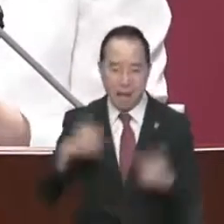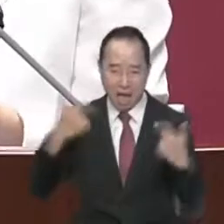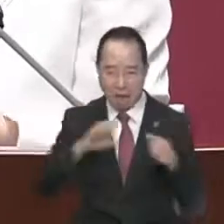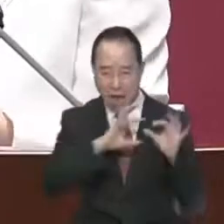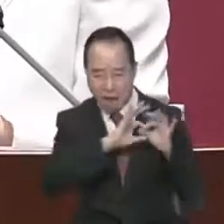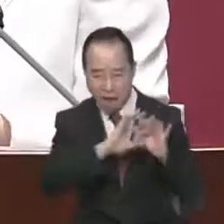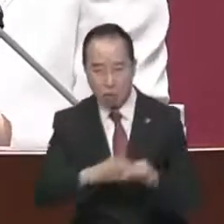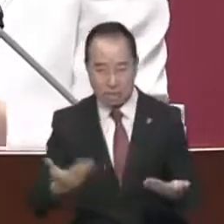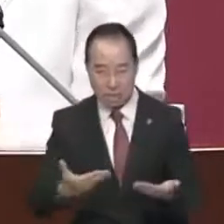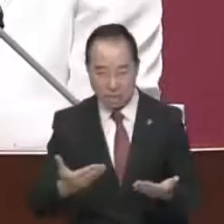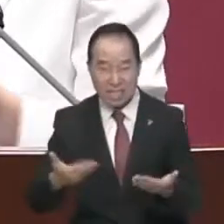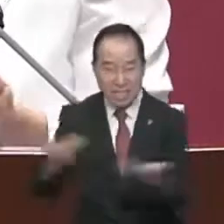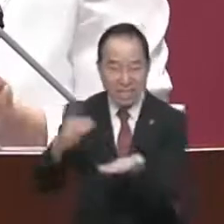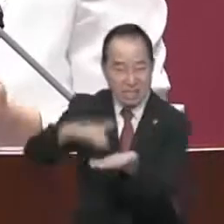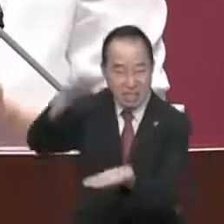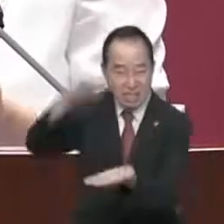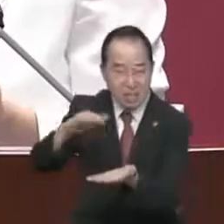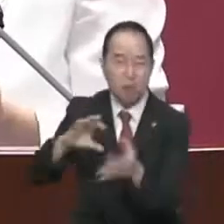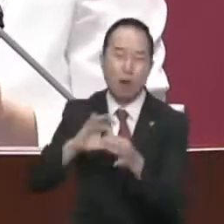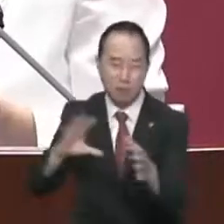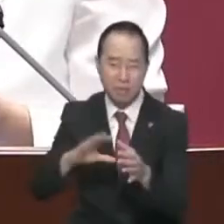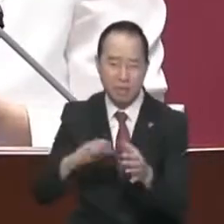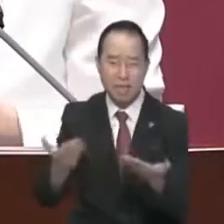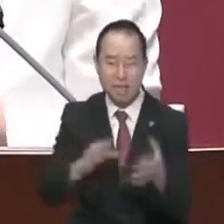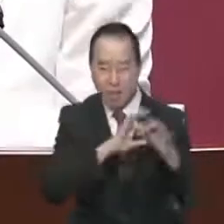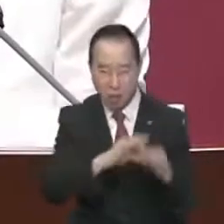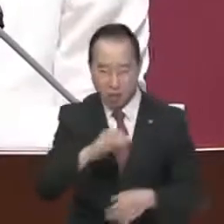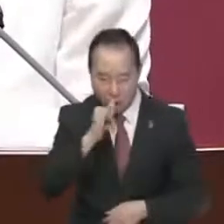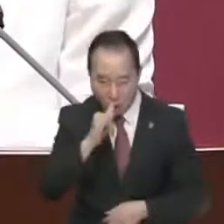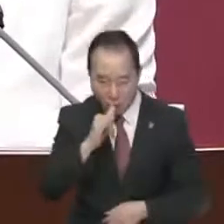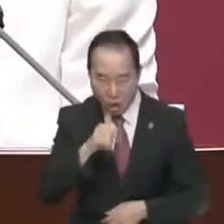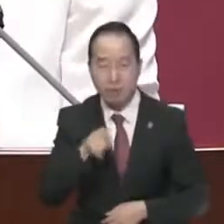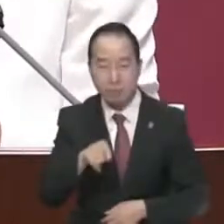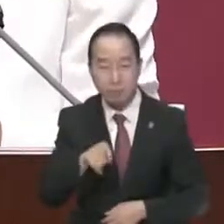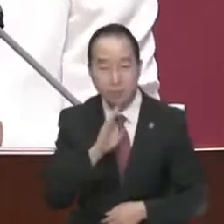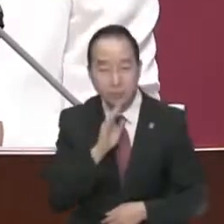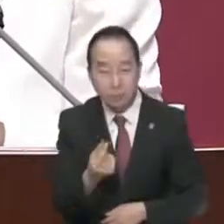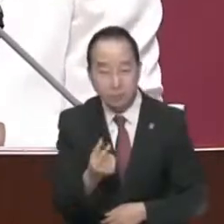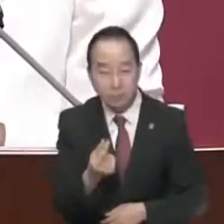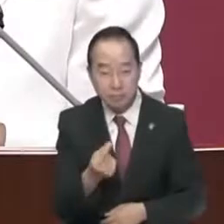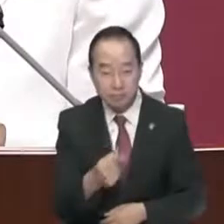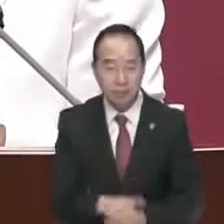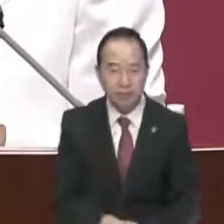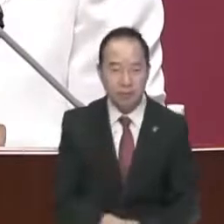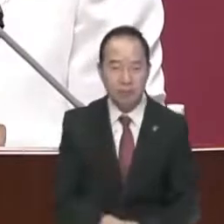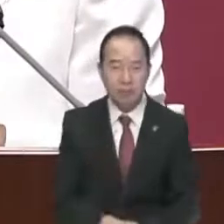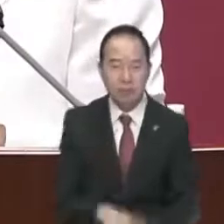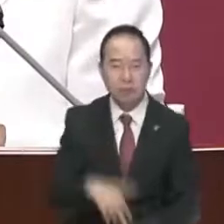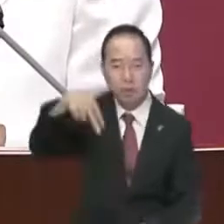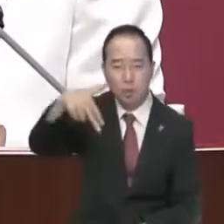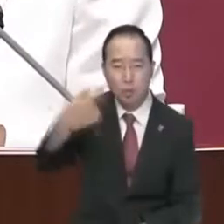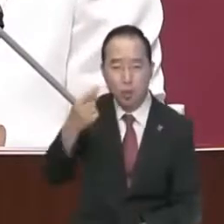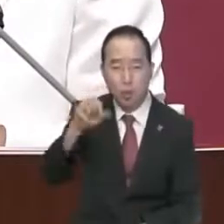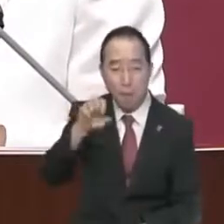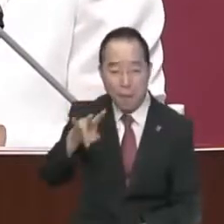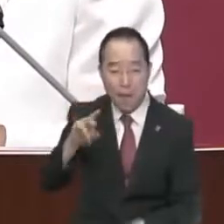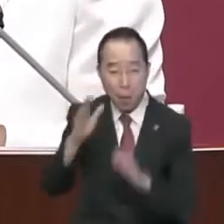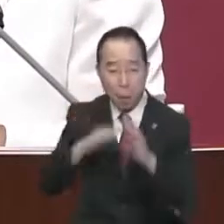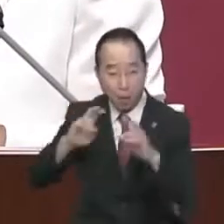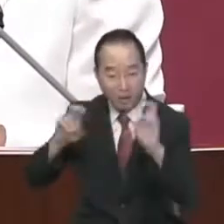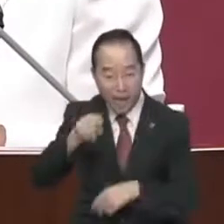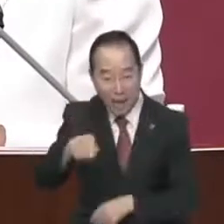일거리의 증감이 아니라 계속해서 지속되는 업무일 경우에 상시 지속 업무라고 보는 것이라고 말씀드리고 싶고요. 조폐공사에서 이런 비정규직 노동자들의 문제